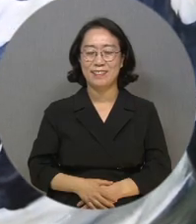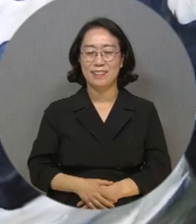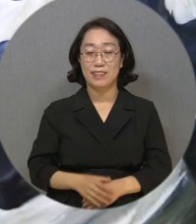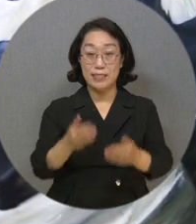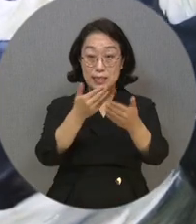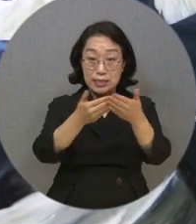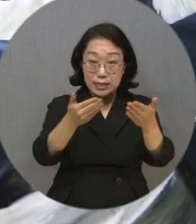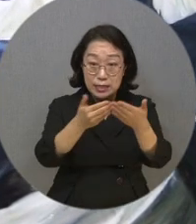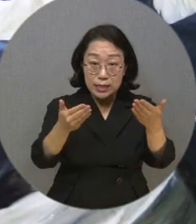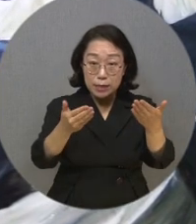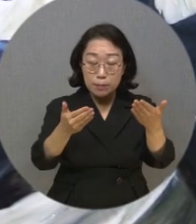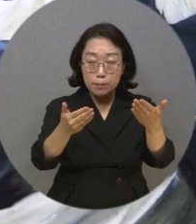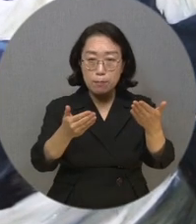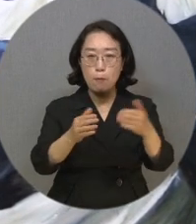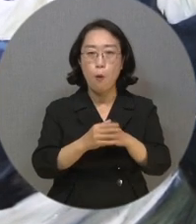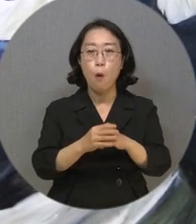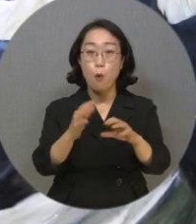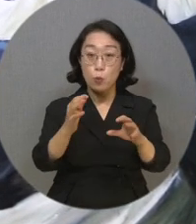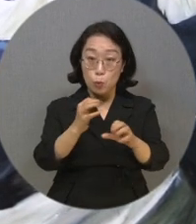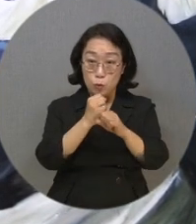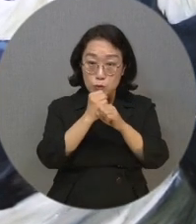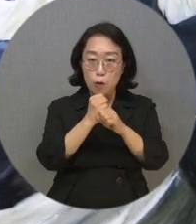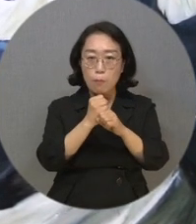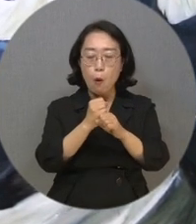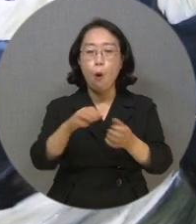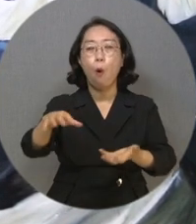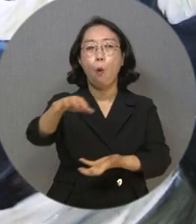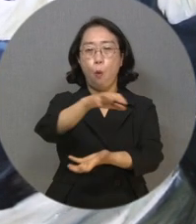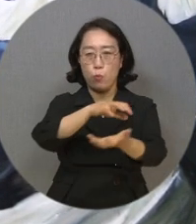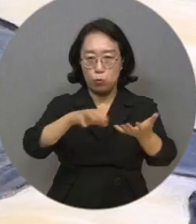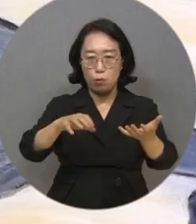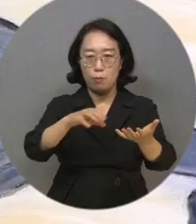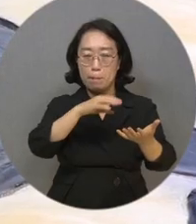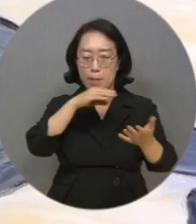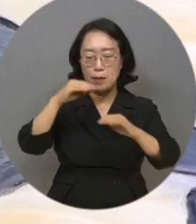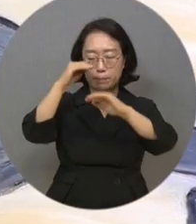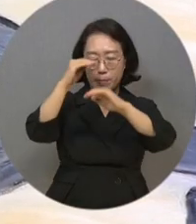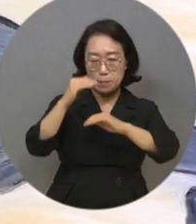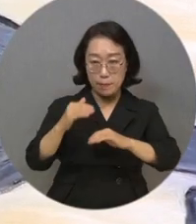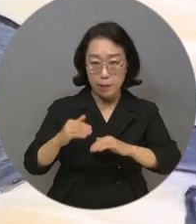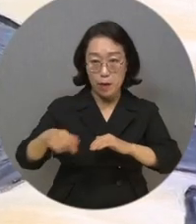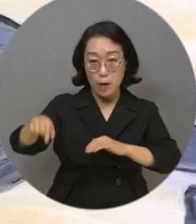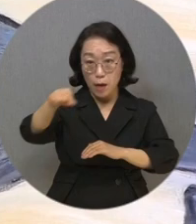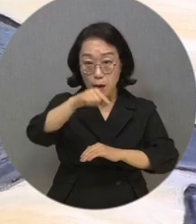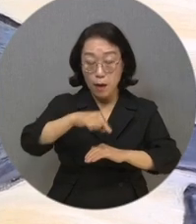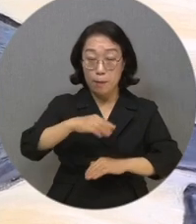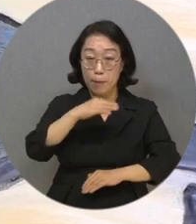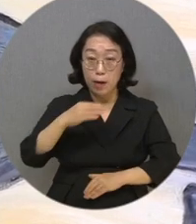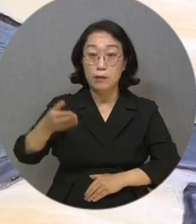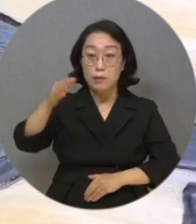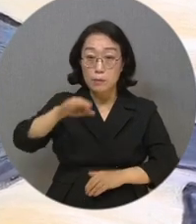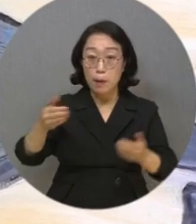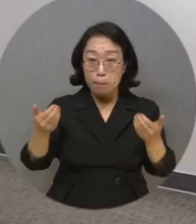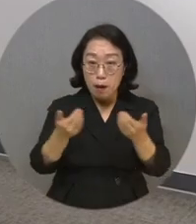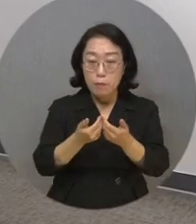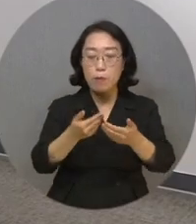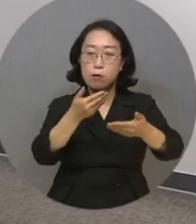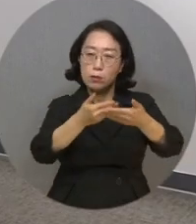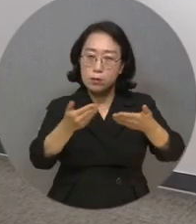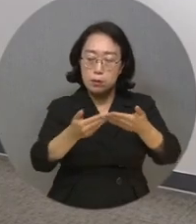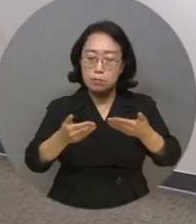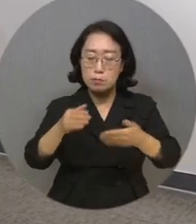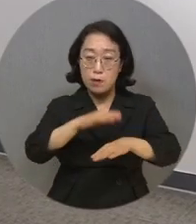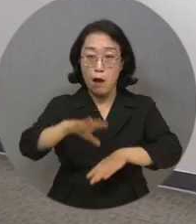작품의 주제는 혼돈 속의 질서로 때로는 혼돈으로 접어들어 꿈틀거리는 질서 속에서 회화적으로